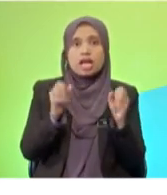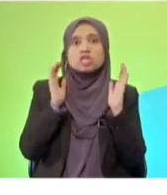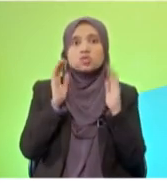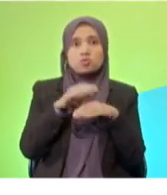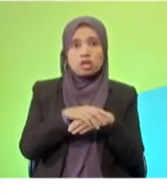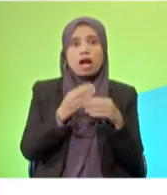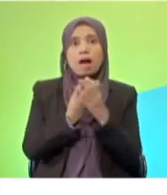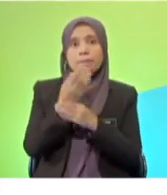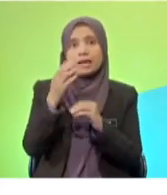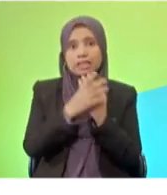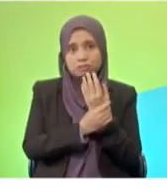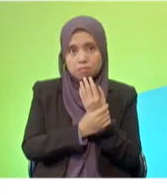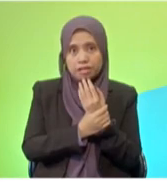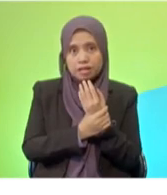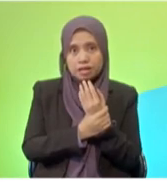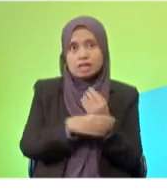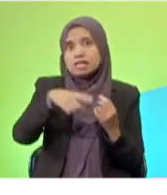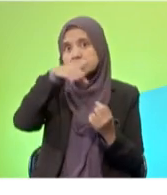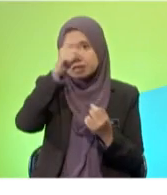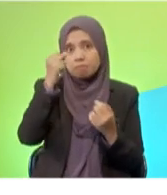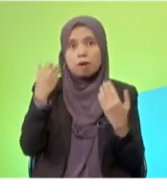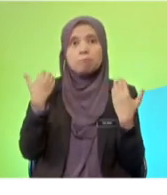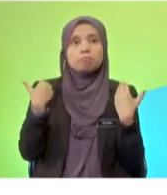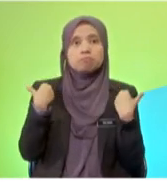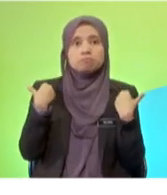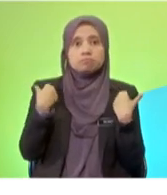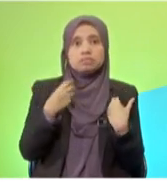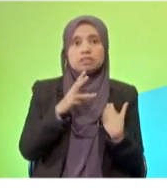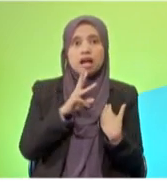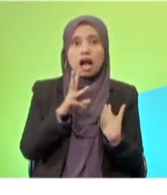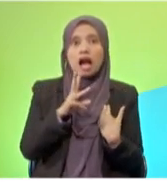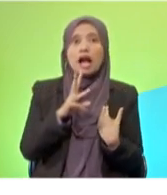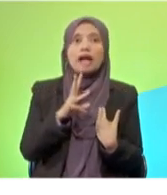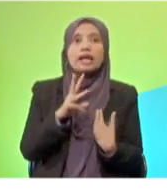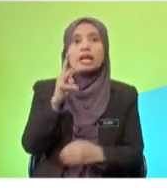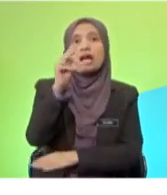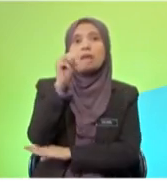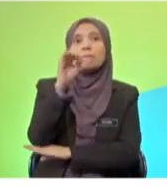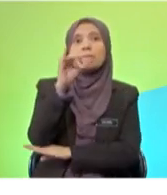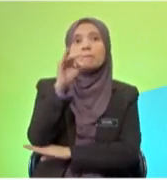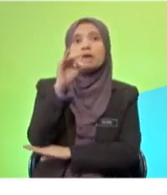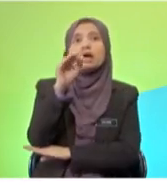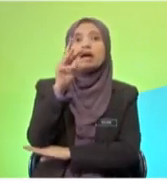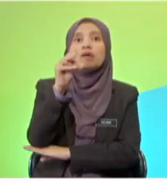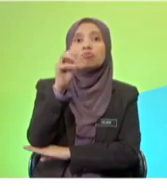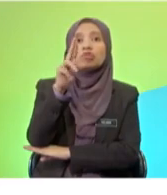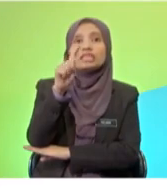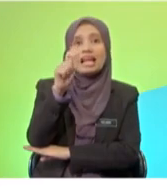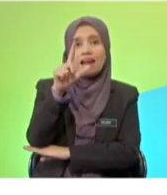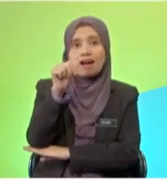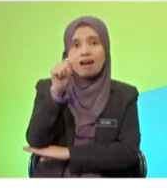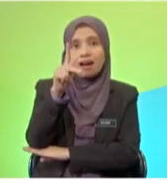kita boleh ambil es Mayang sebab apa walaupun dengan sebutan murid-murid semua udah mulai ambil sembahyang